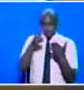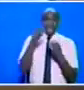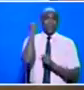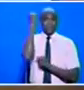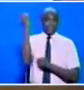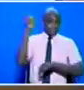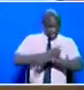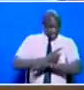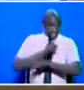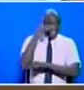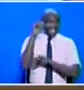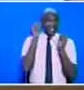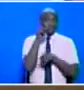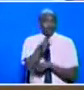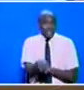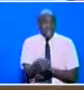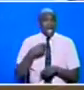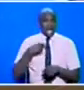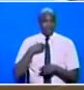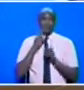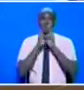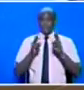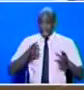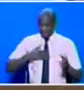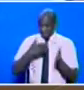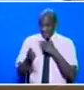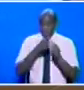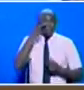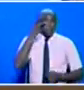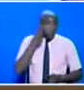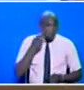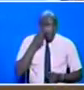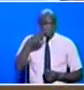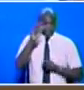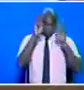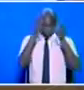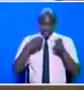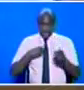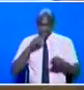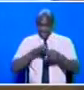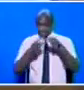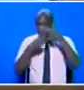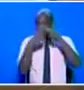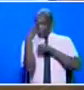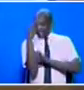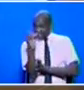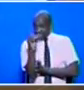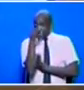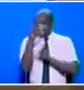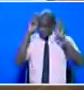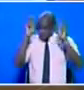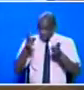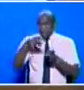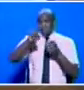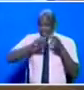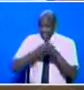hapa kwenye KTN News, na Paul Nabiso atakuwa anaendeleza mdahalo kuanzia mwendo wa saa 1:30, mdahalo ambao aliuanza